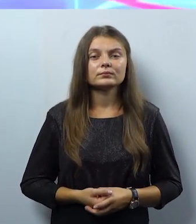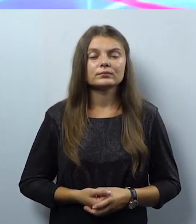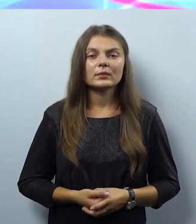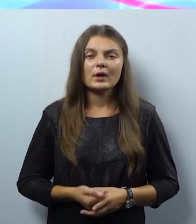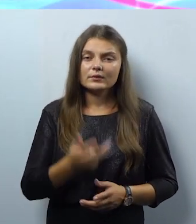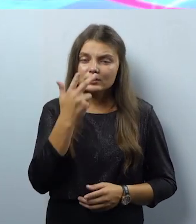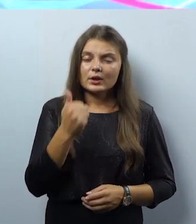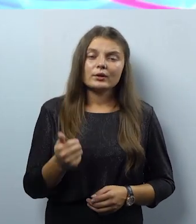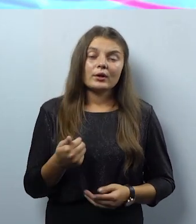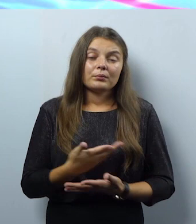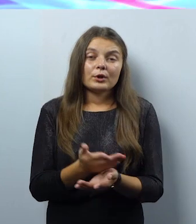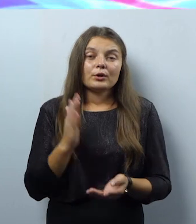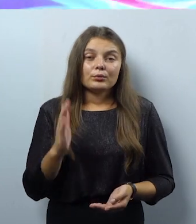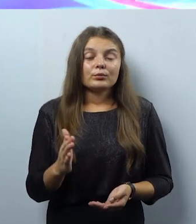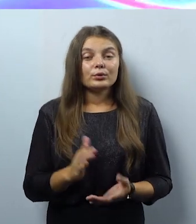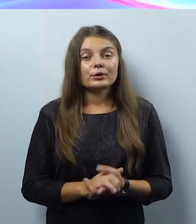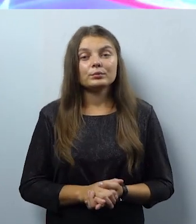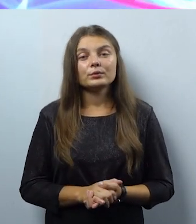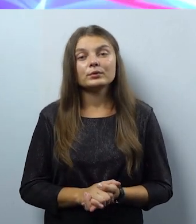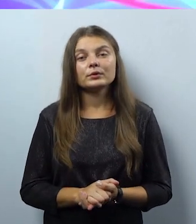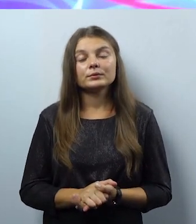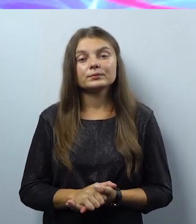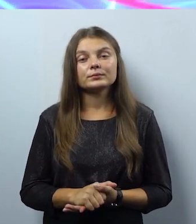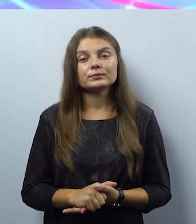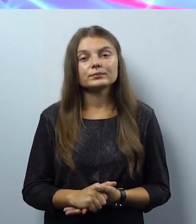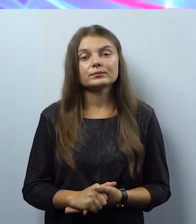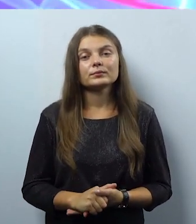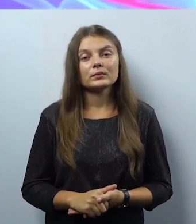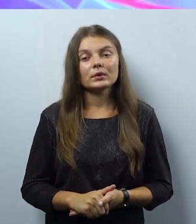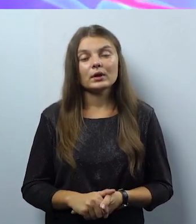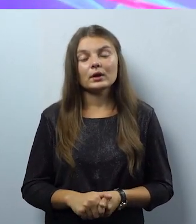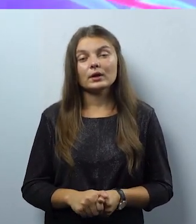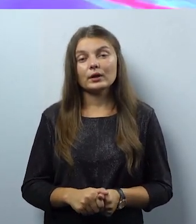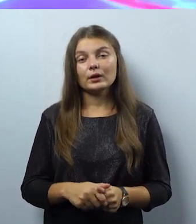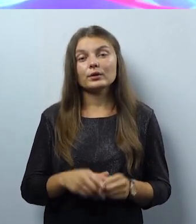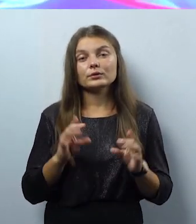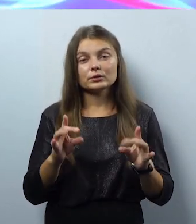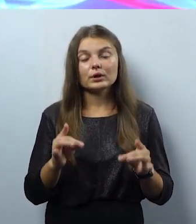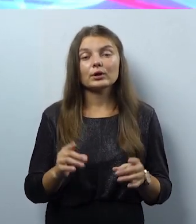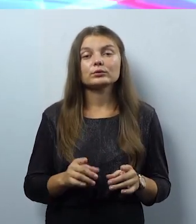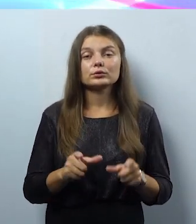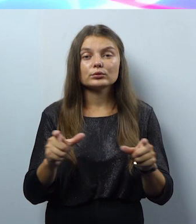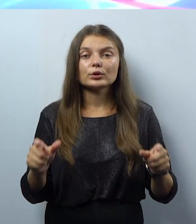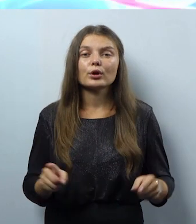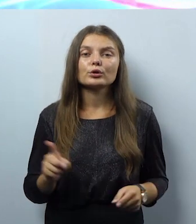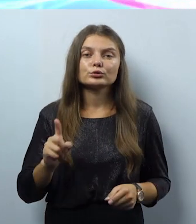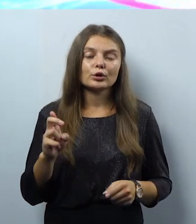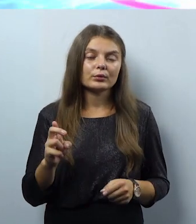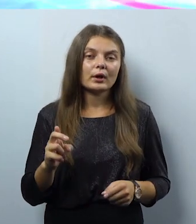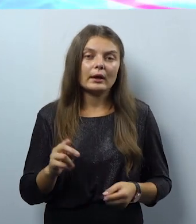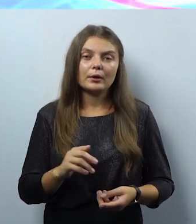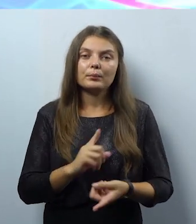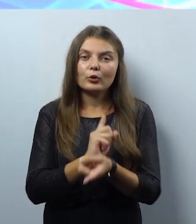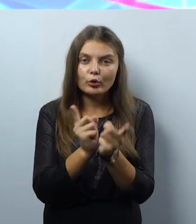будемо звертатися, боротися за те, щоб місцевий бюджет було зовсім інший відсоток від рахувань з екологічного фонду. Ну, на жаль, це не від нас залежить. Ну,